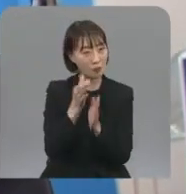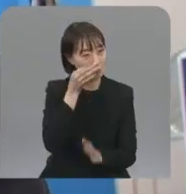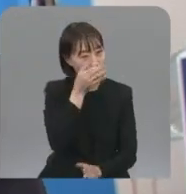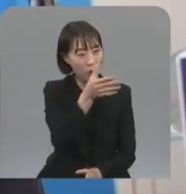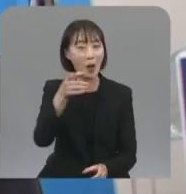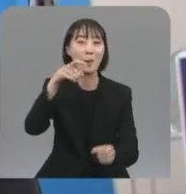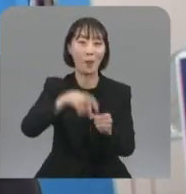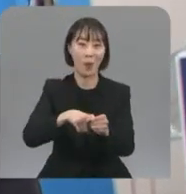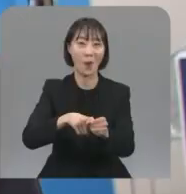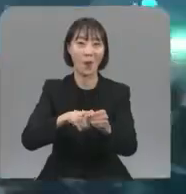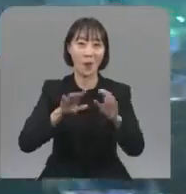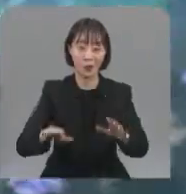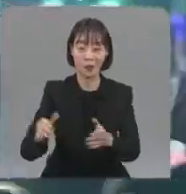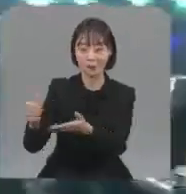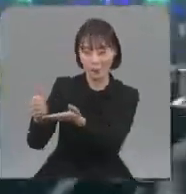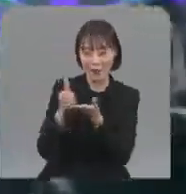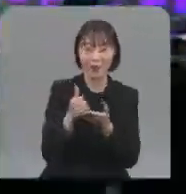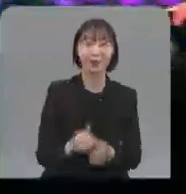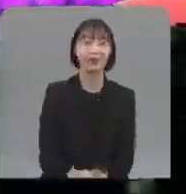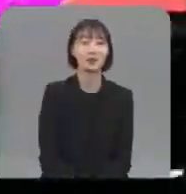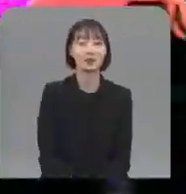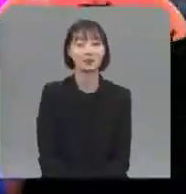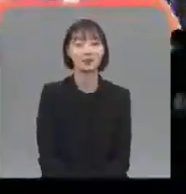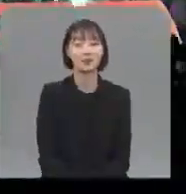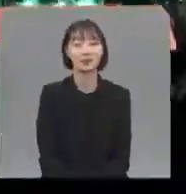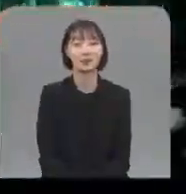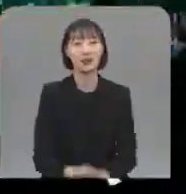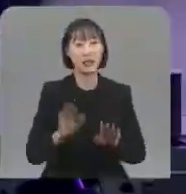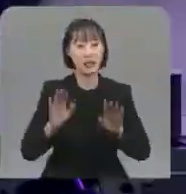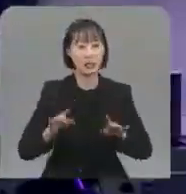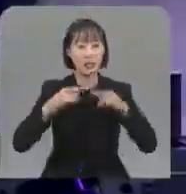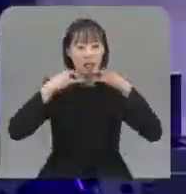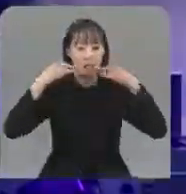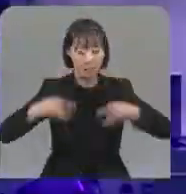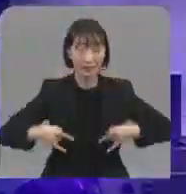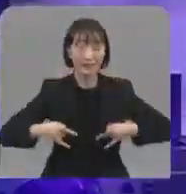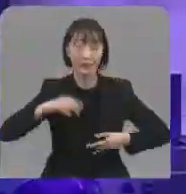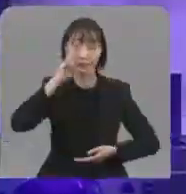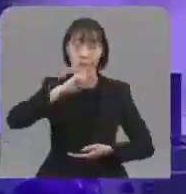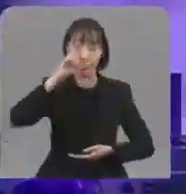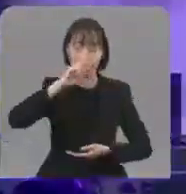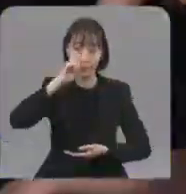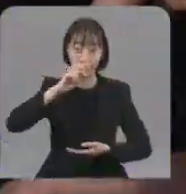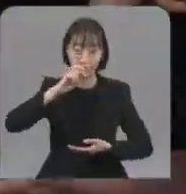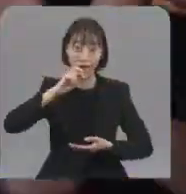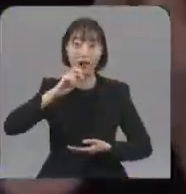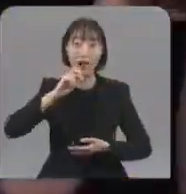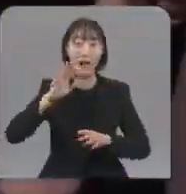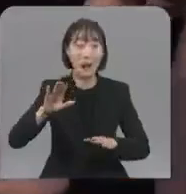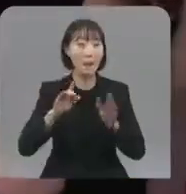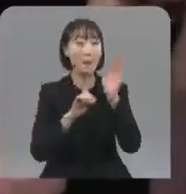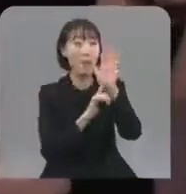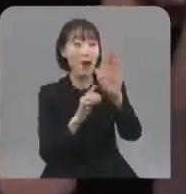musique Bank à Paris sera retransmise le 5 mai prochain sur la chaîne Kabyes to TV